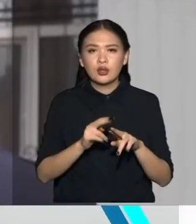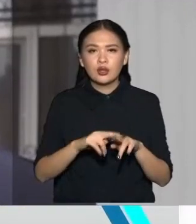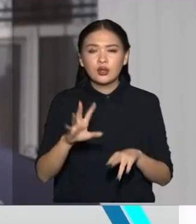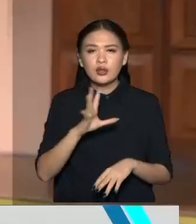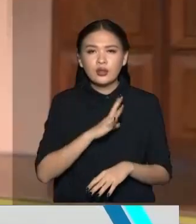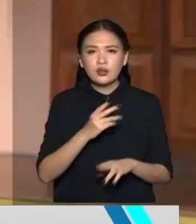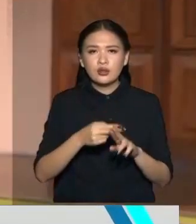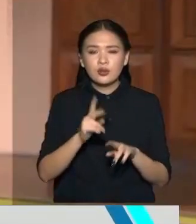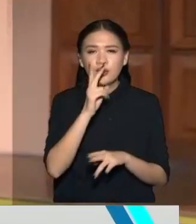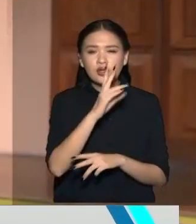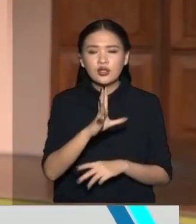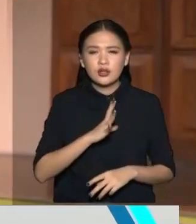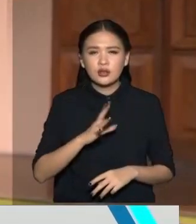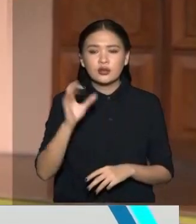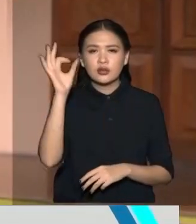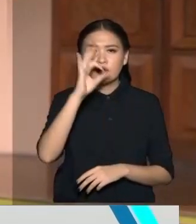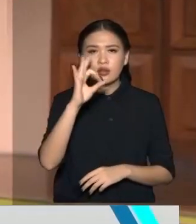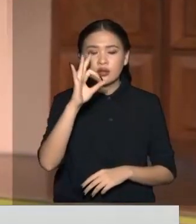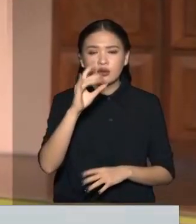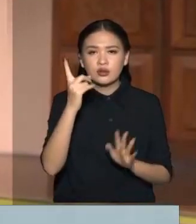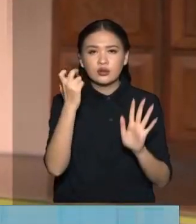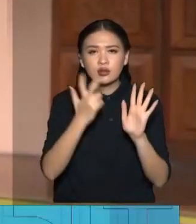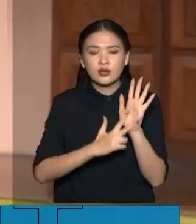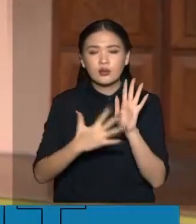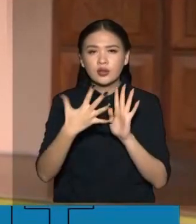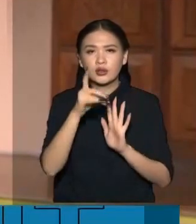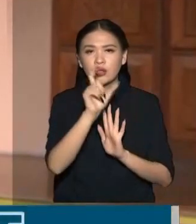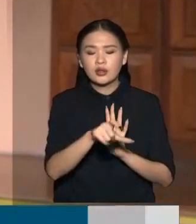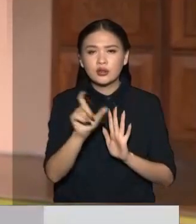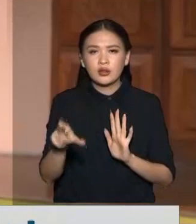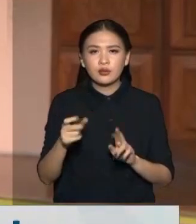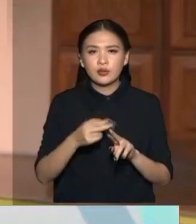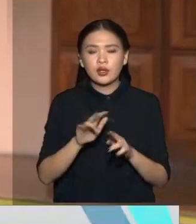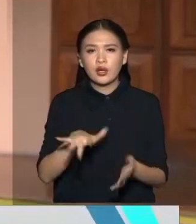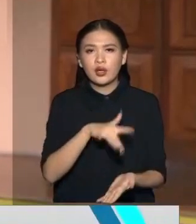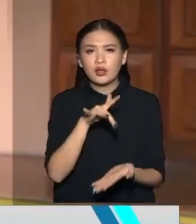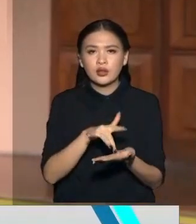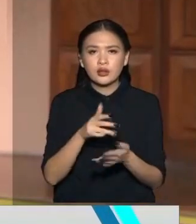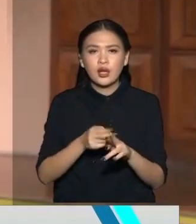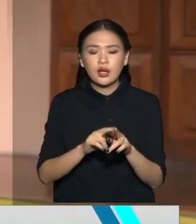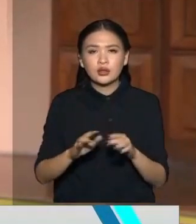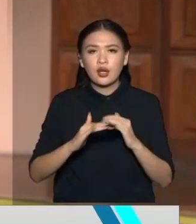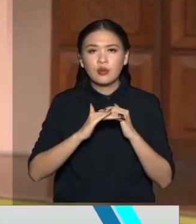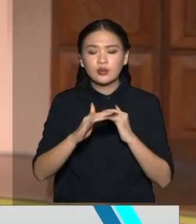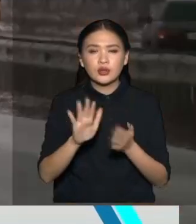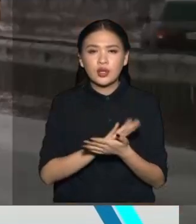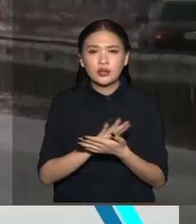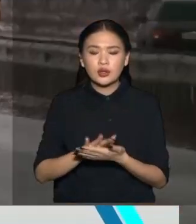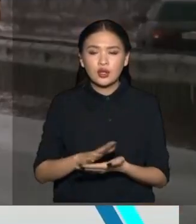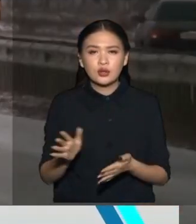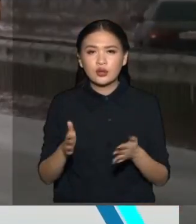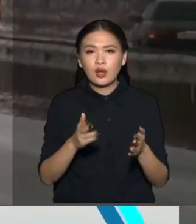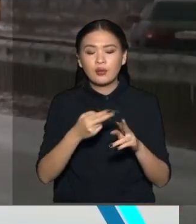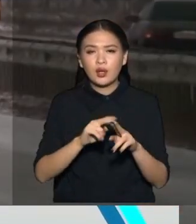толықтай жүргізілді. Жұмыс жоспары бойынша 185 адам қазіргі таңда қалада жаңа мұздақтар тазалау жұмыстарын жүргізуде. Ауа